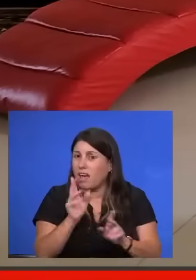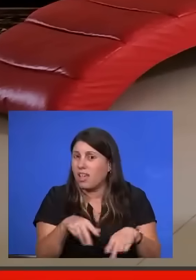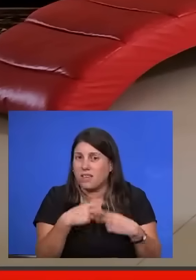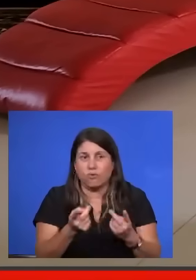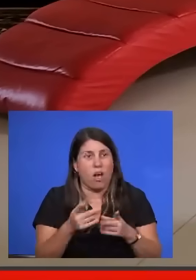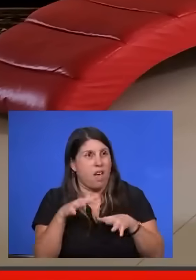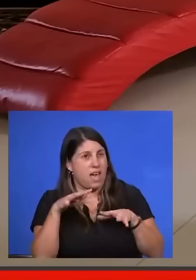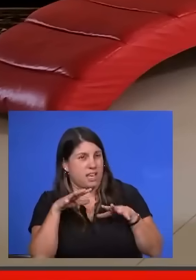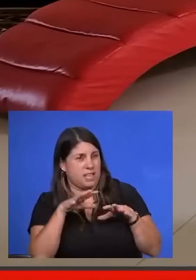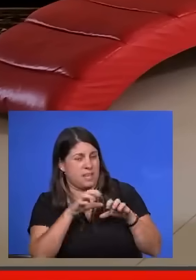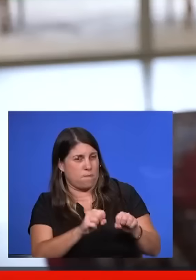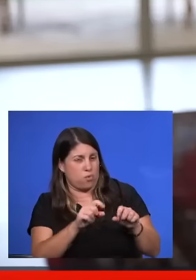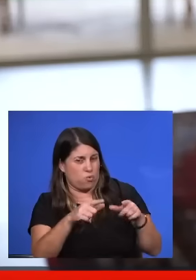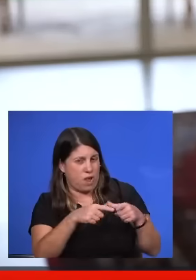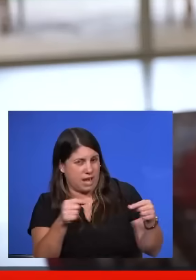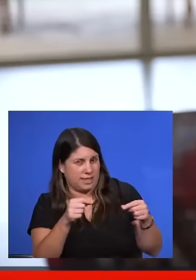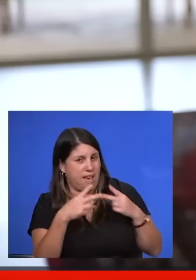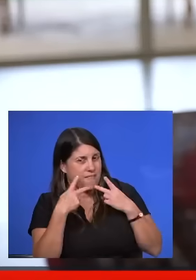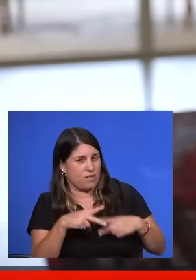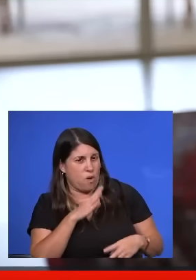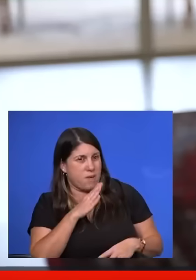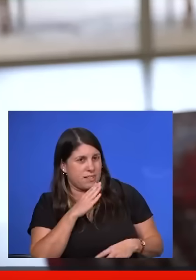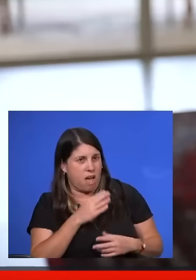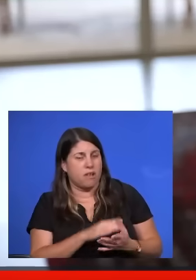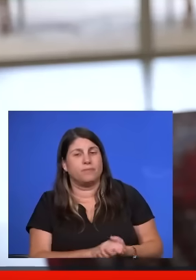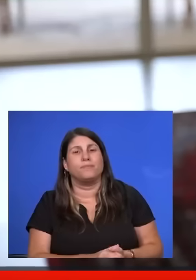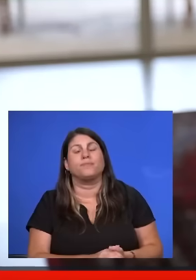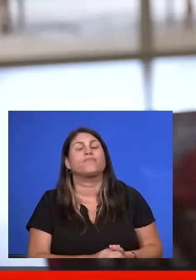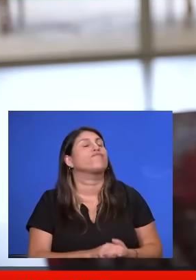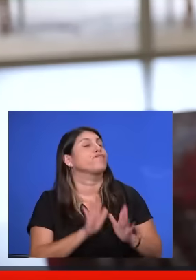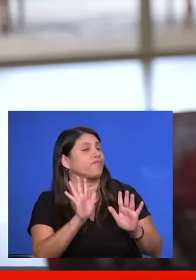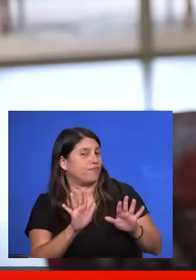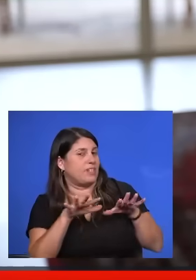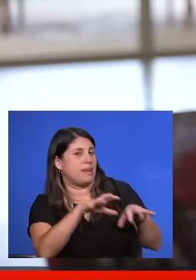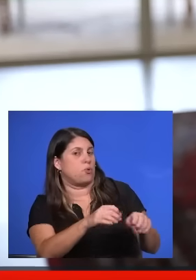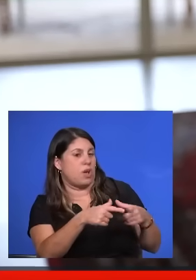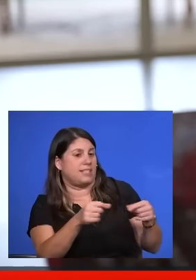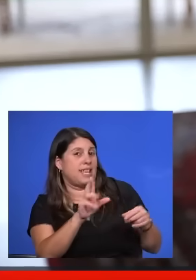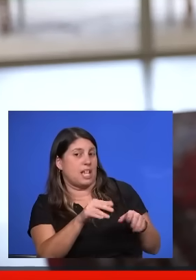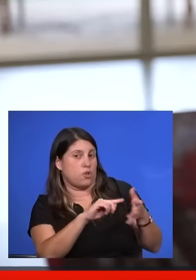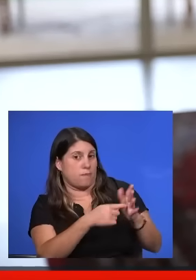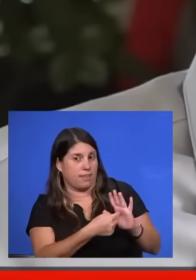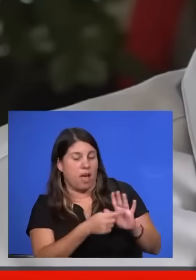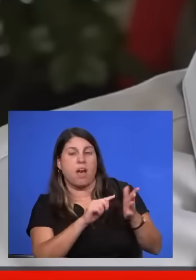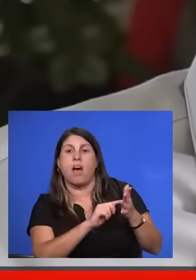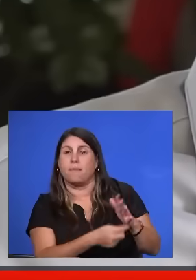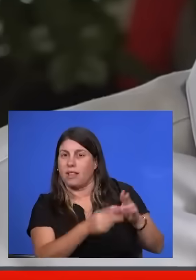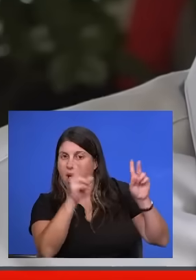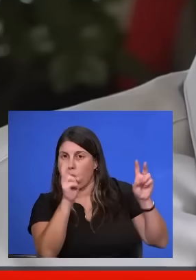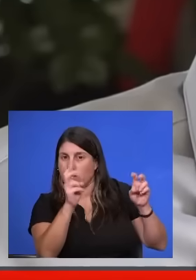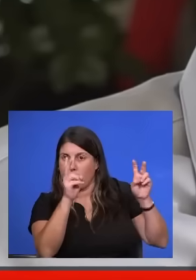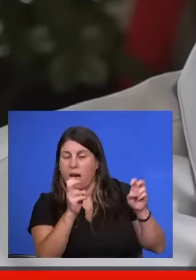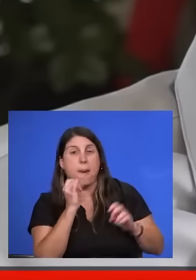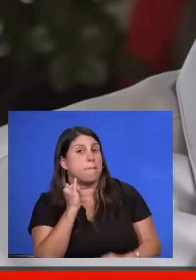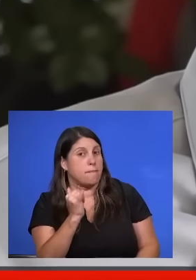הבעיה? תראה, כיבוש עזה יש לו מטרה. והמטרה היא המטרה שהוגדרה. וזה